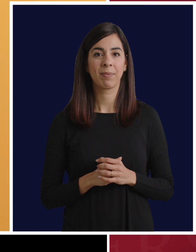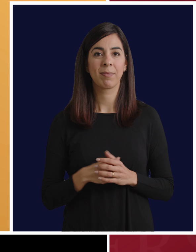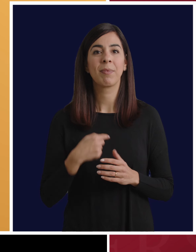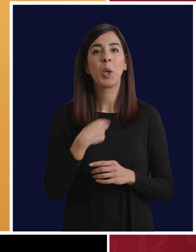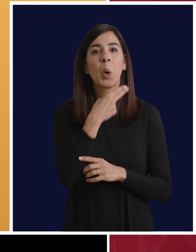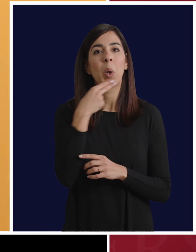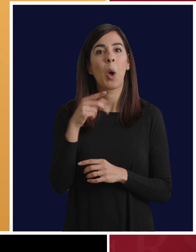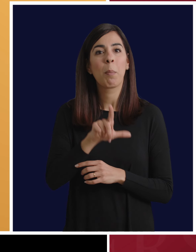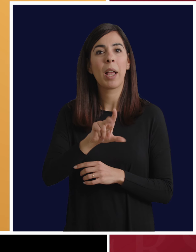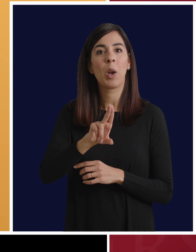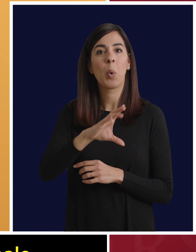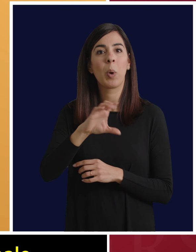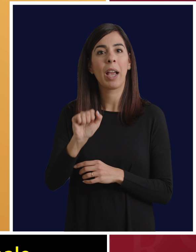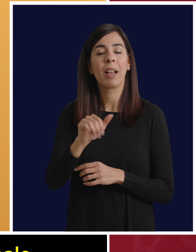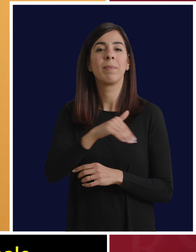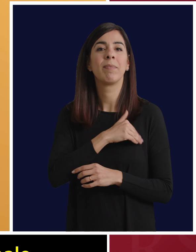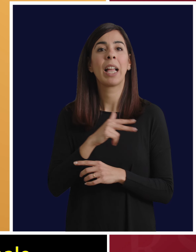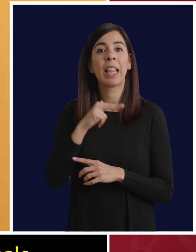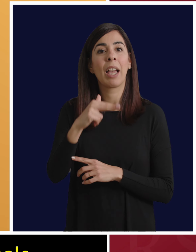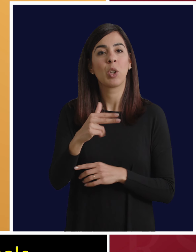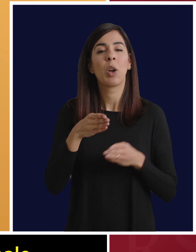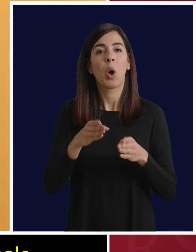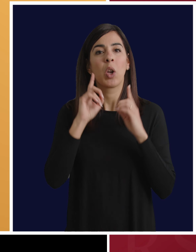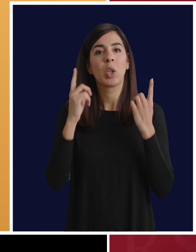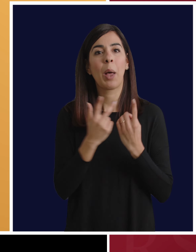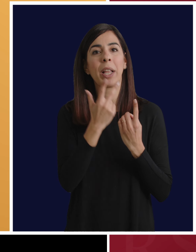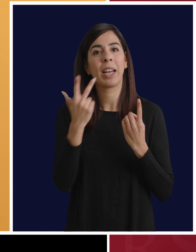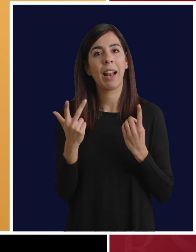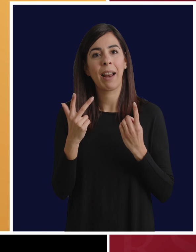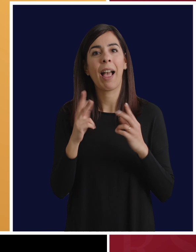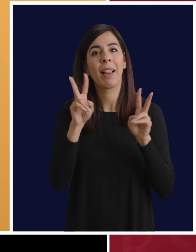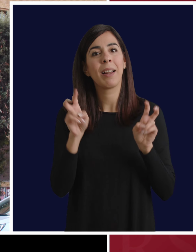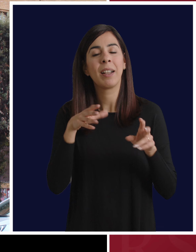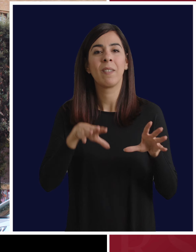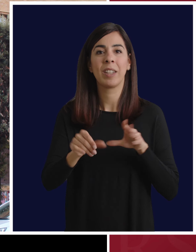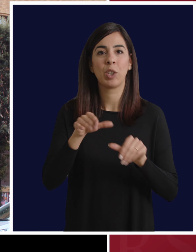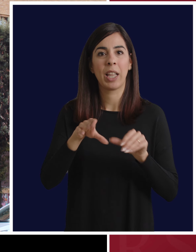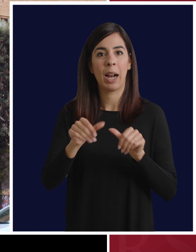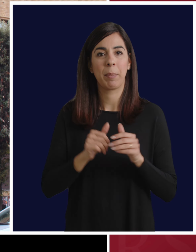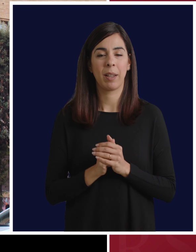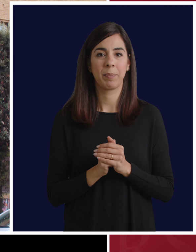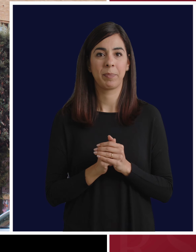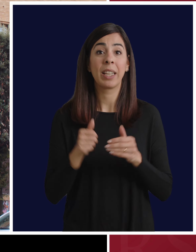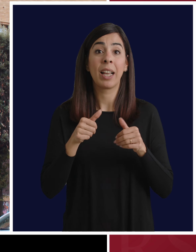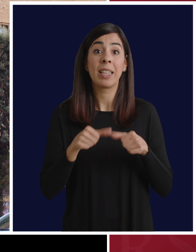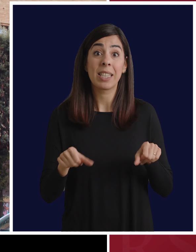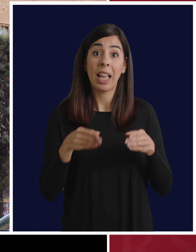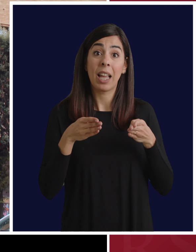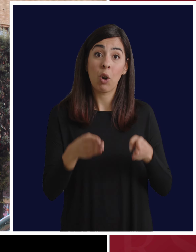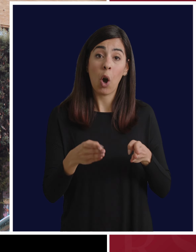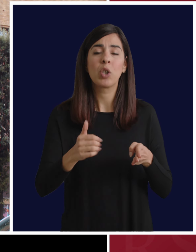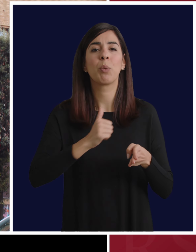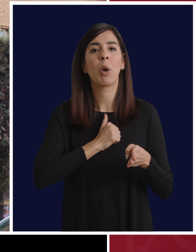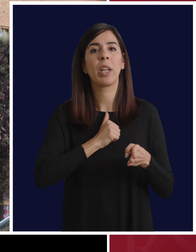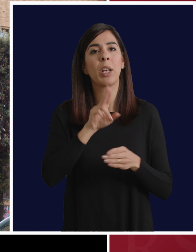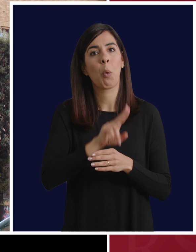Mi chiamo Luca e sono uno studente del terzo anno del corso di laurea triennale in fisioterapia. La serie del corso è il Polichinico